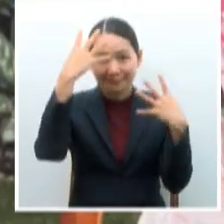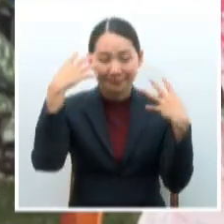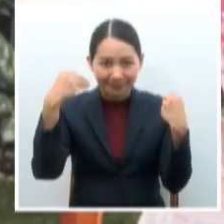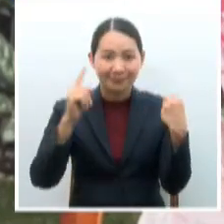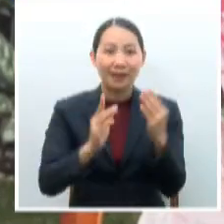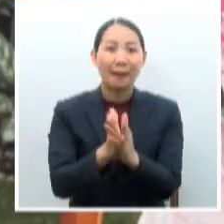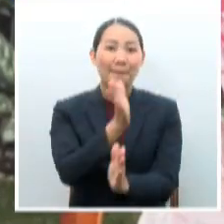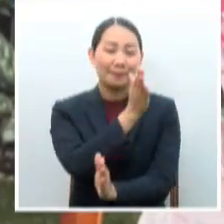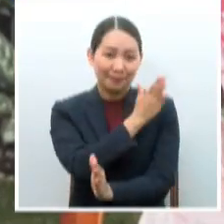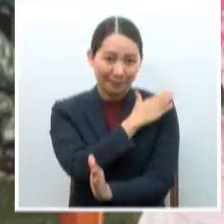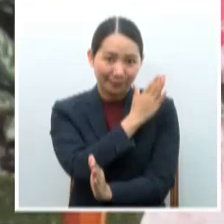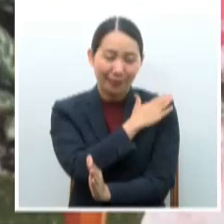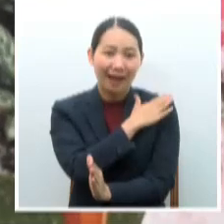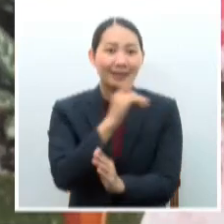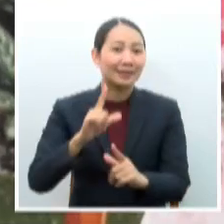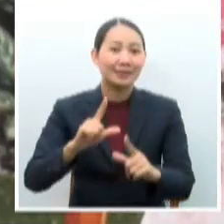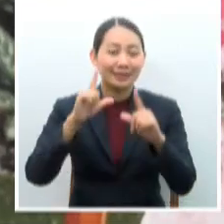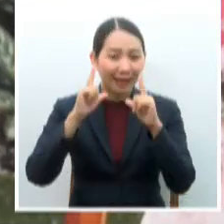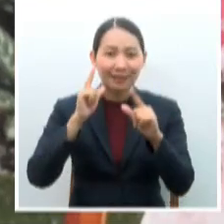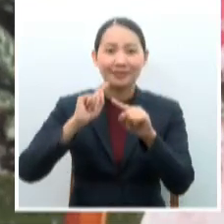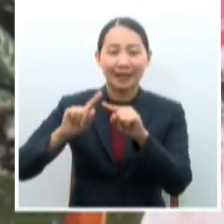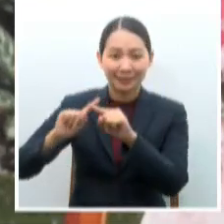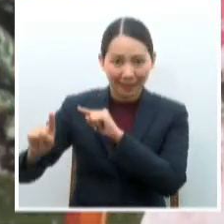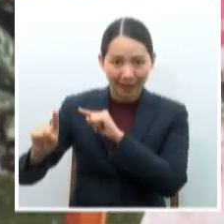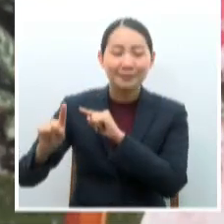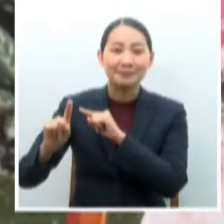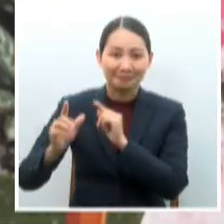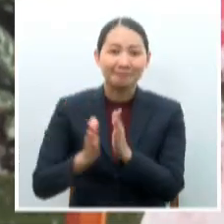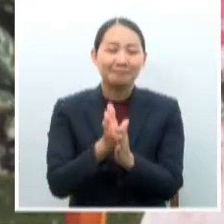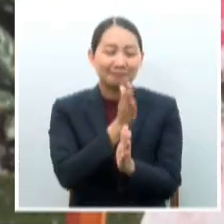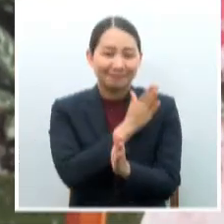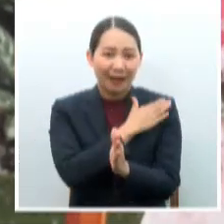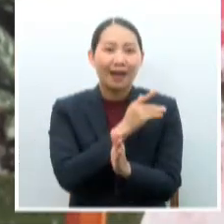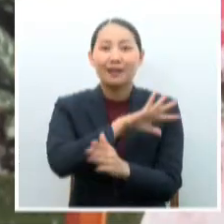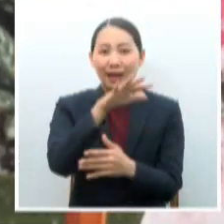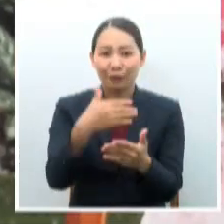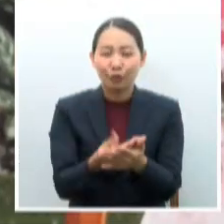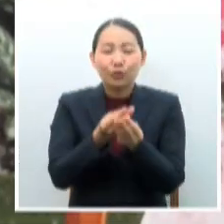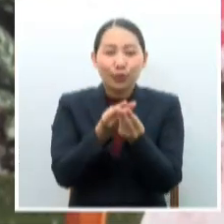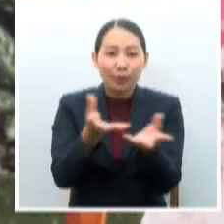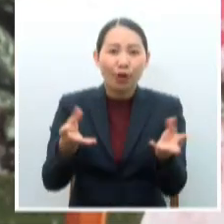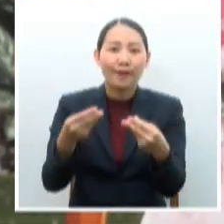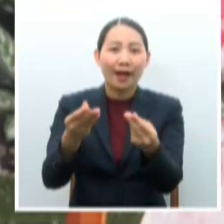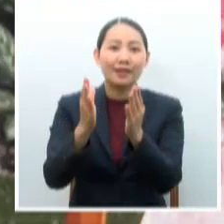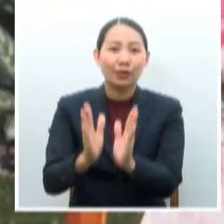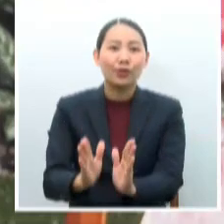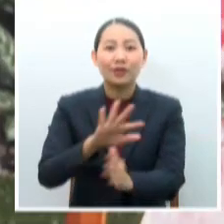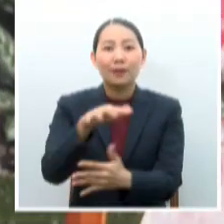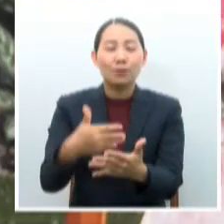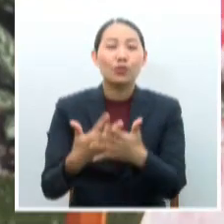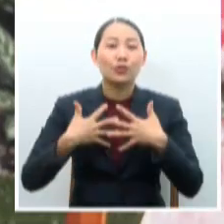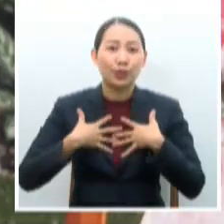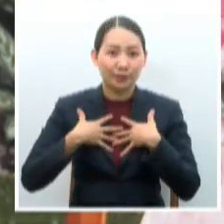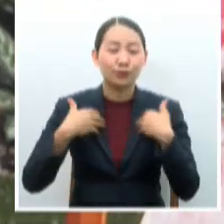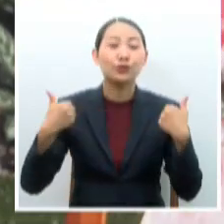รพระแก้วมรกตหลวงพ่อโตอวยพรให้ทุกท่านมีความสุขเดินทางไปแห่ง